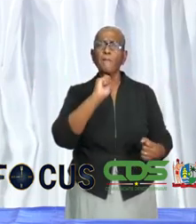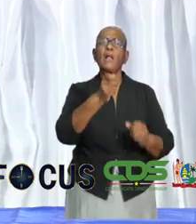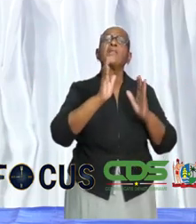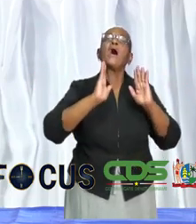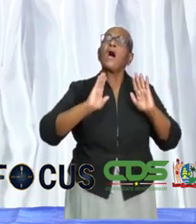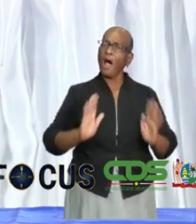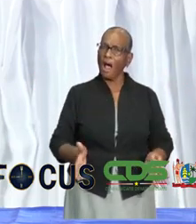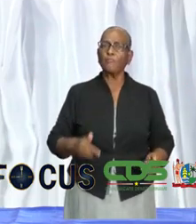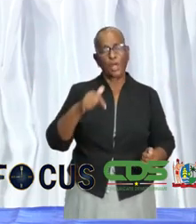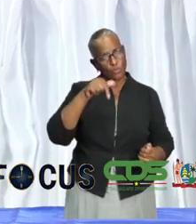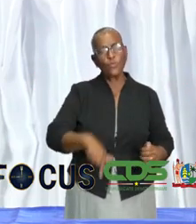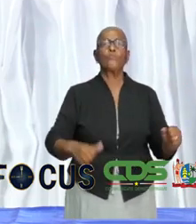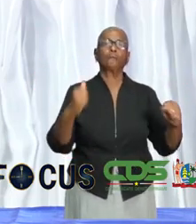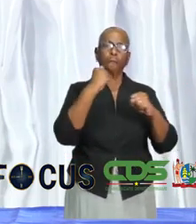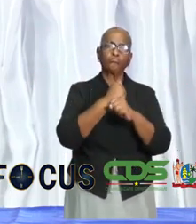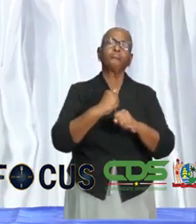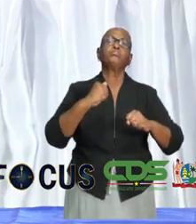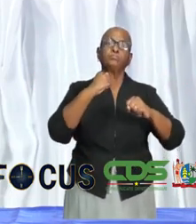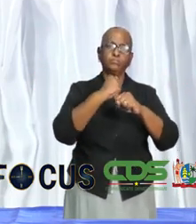gemaakt.